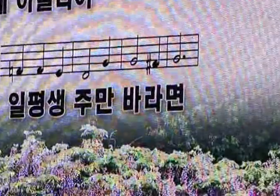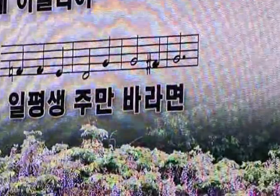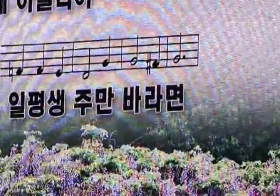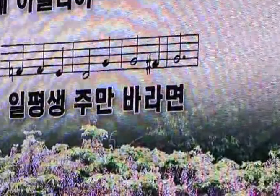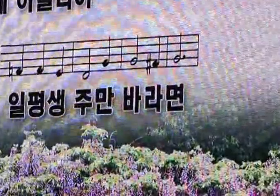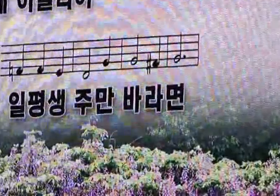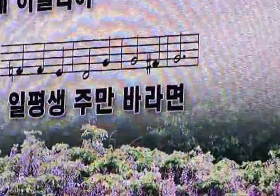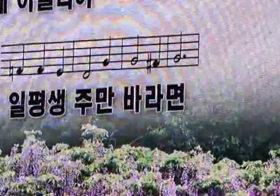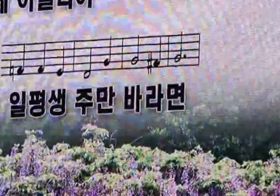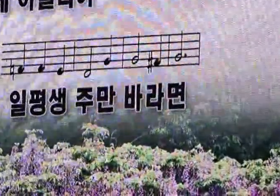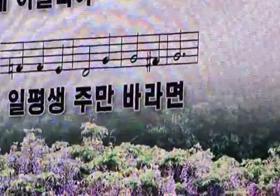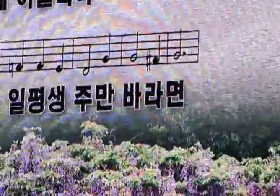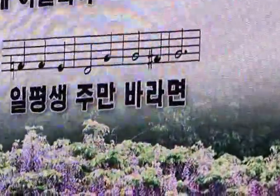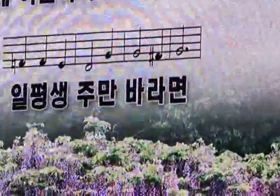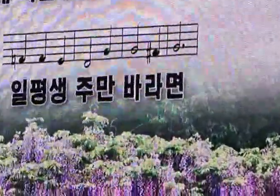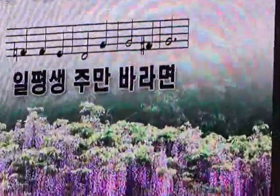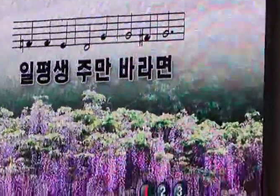충만하며